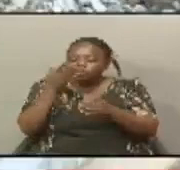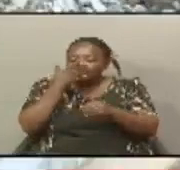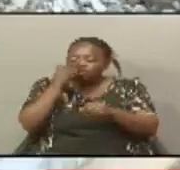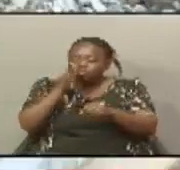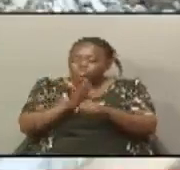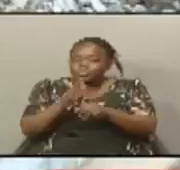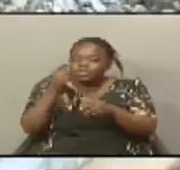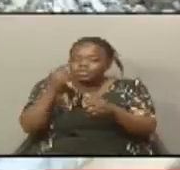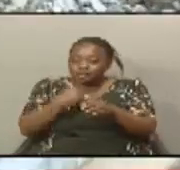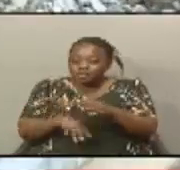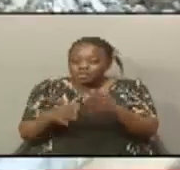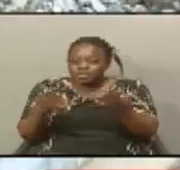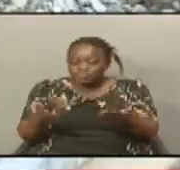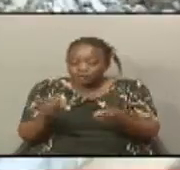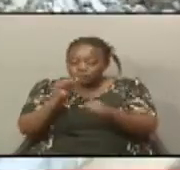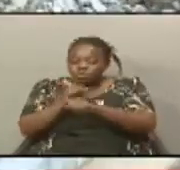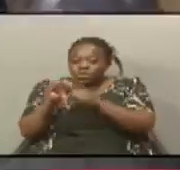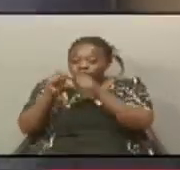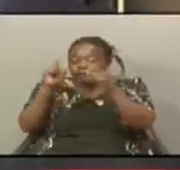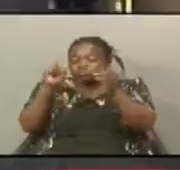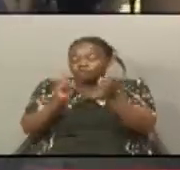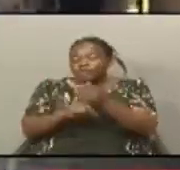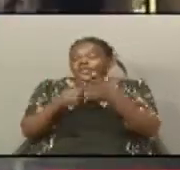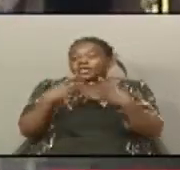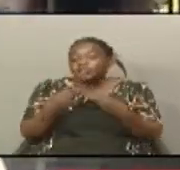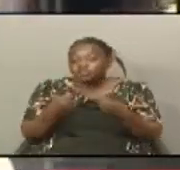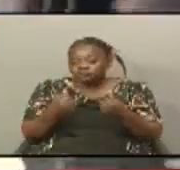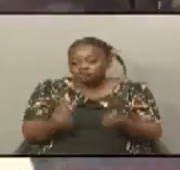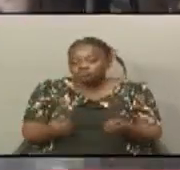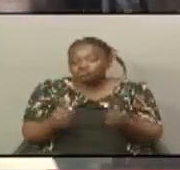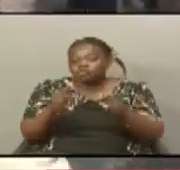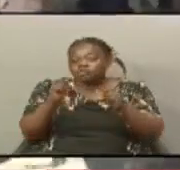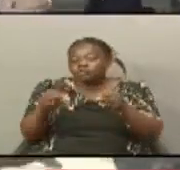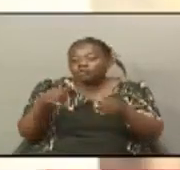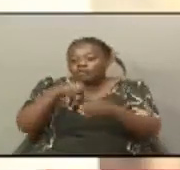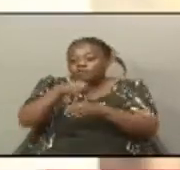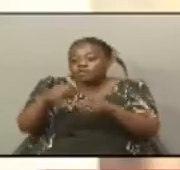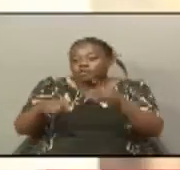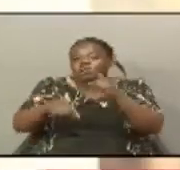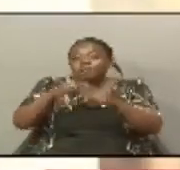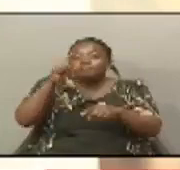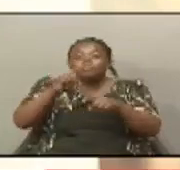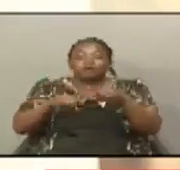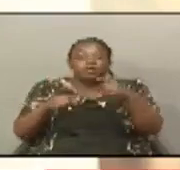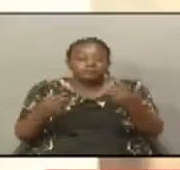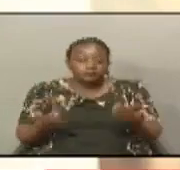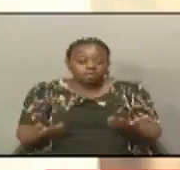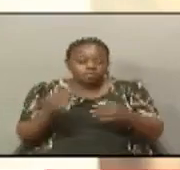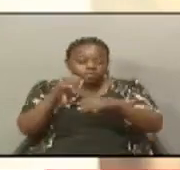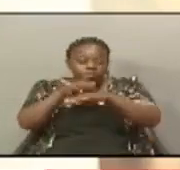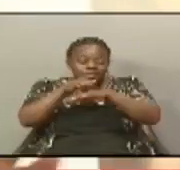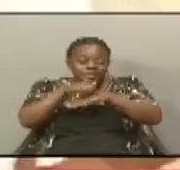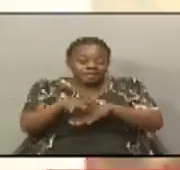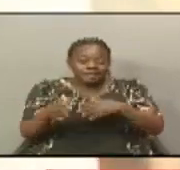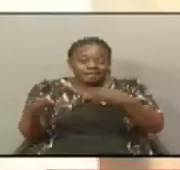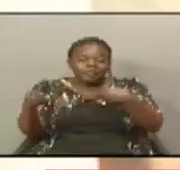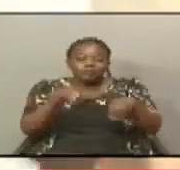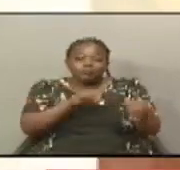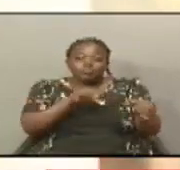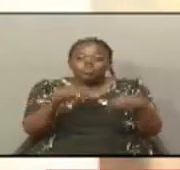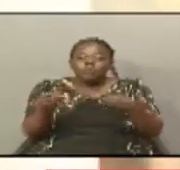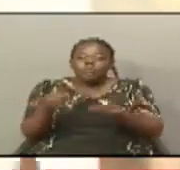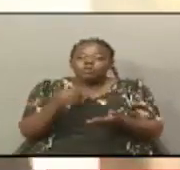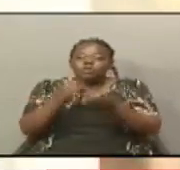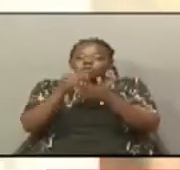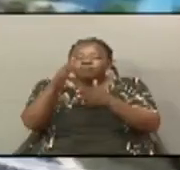basaanidde okukwatiramu okulongera ekizibu ky'eddagala awatali kuyingiza mu byabo for them. Now we are going to send you equipment here to help you